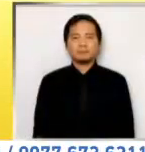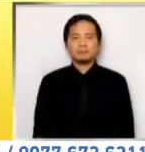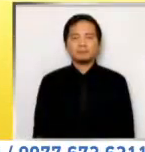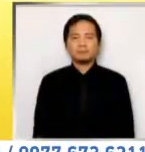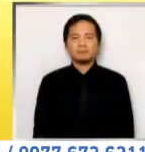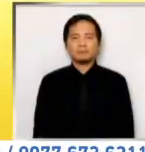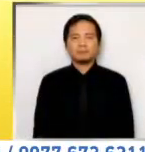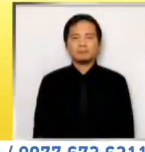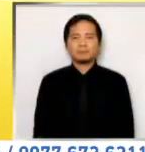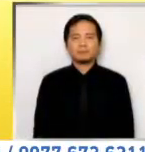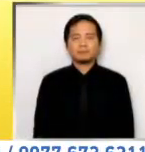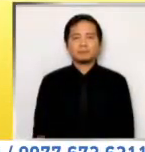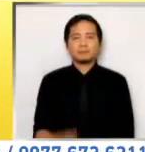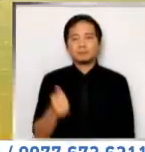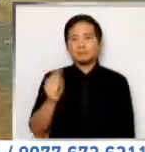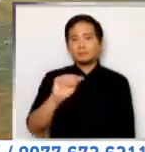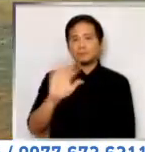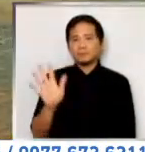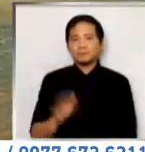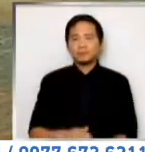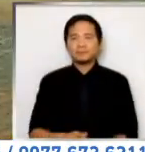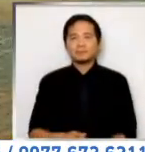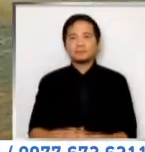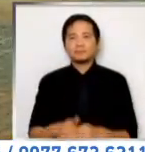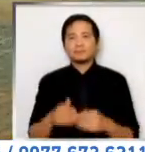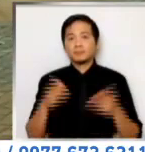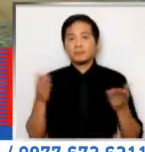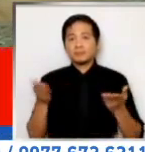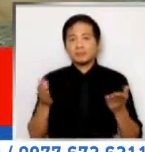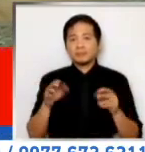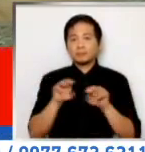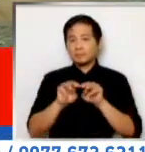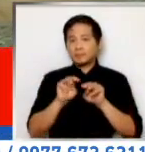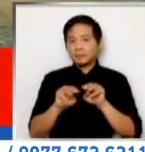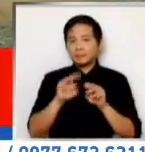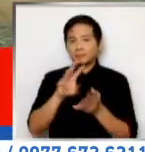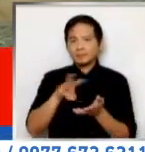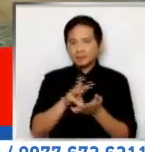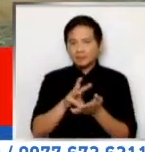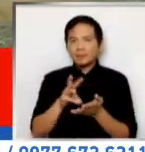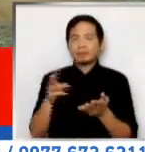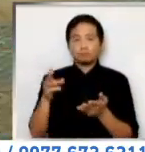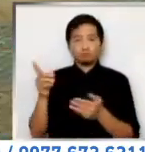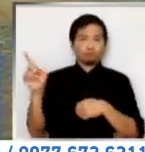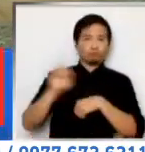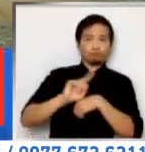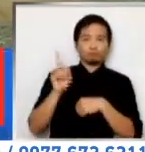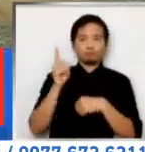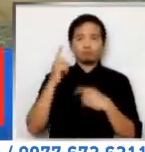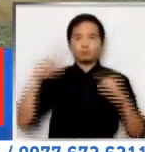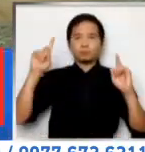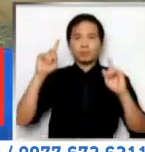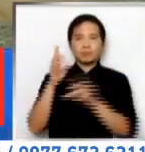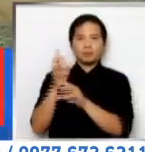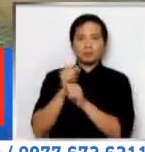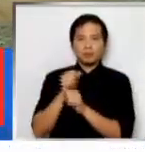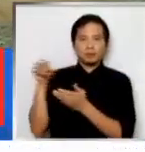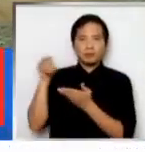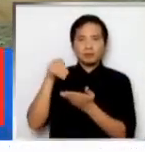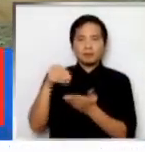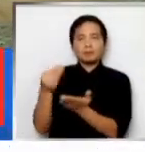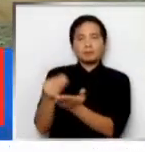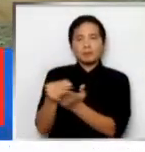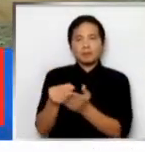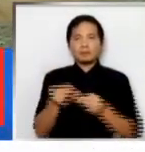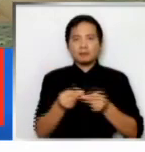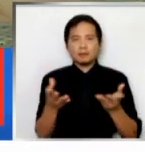Maris, magandang umaga. Isa nga itong barangay kalumpang dito sa Marikina na makakatanggap ngayong araw na itong financial aid para nga sa